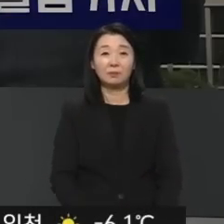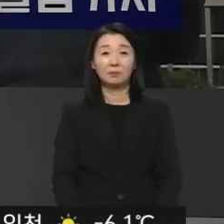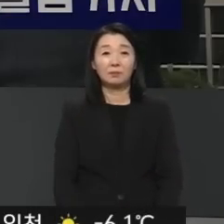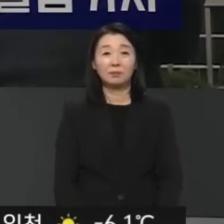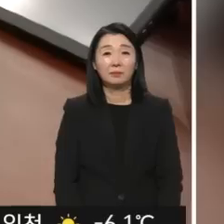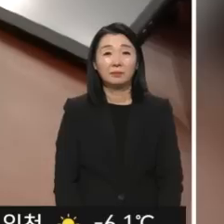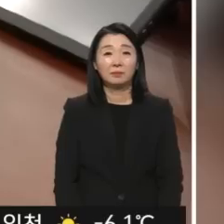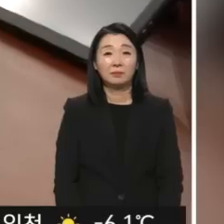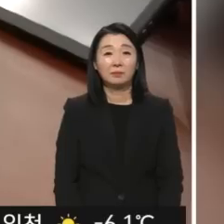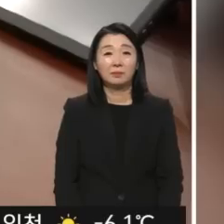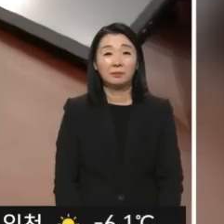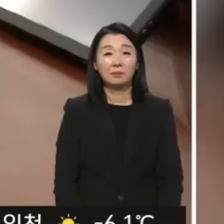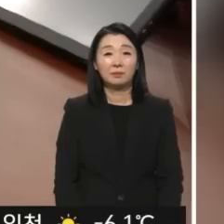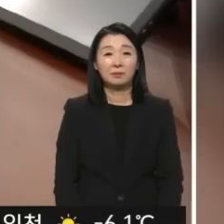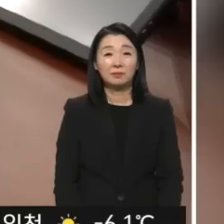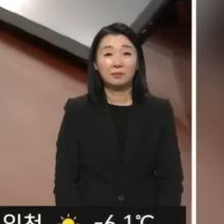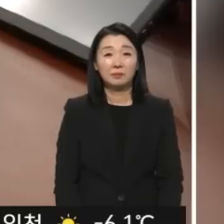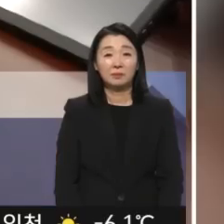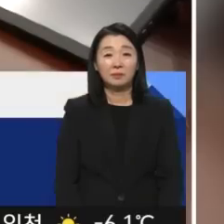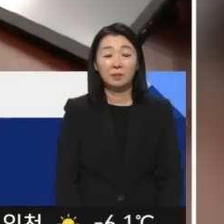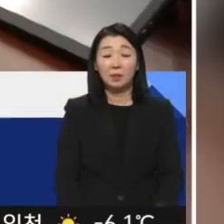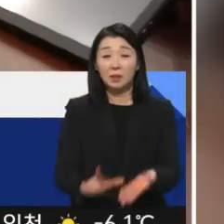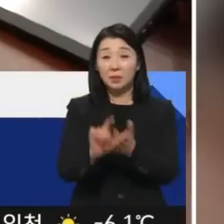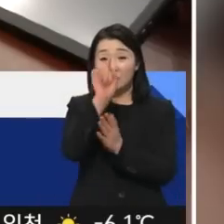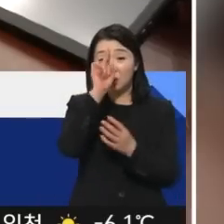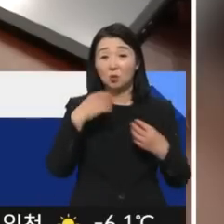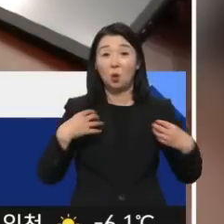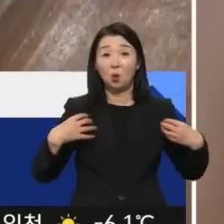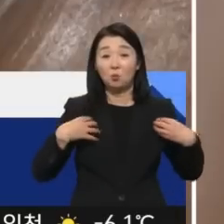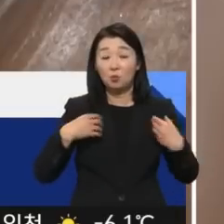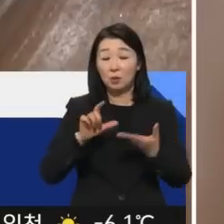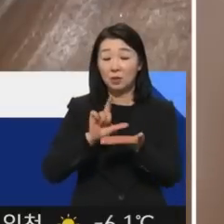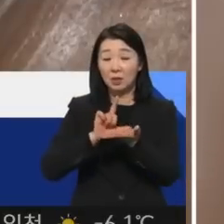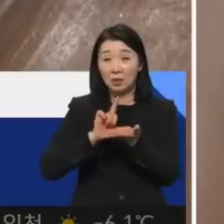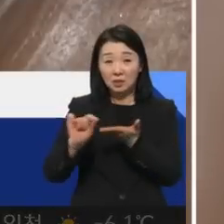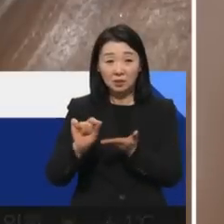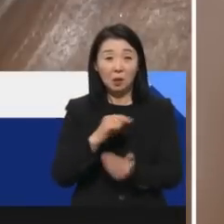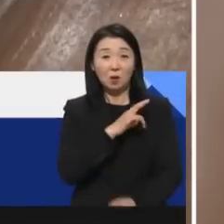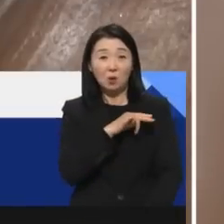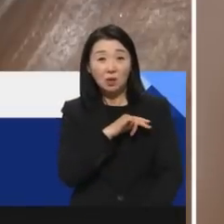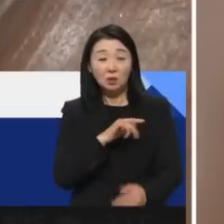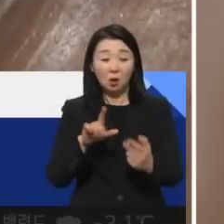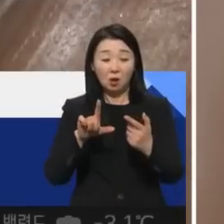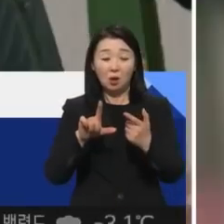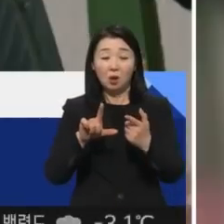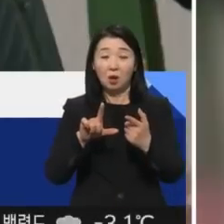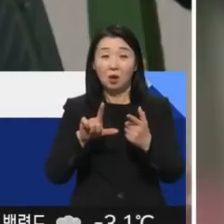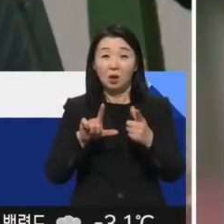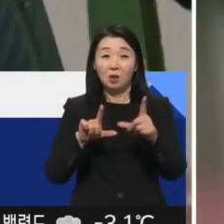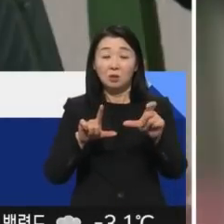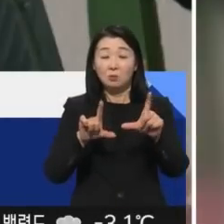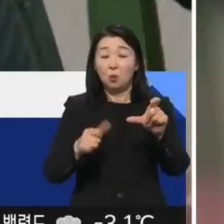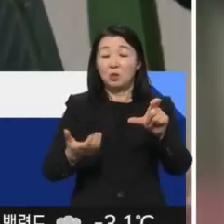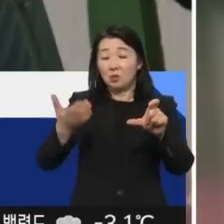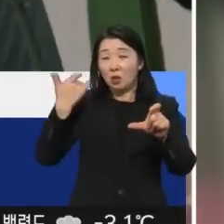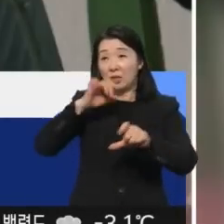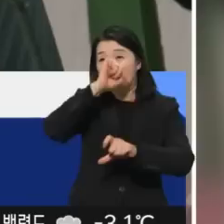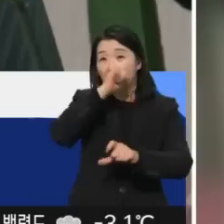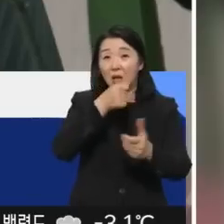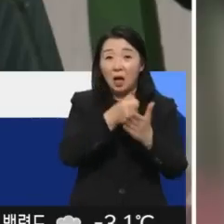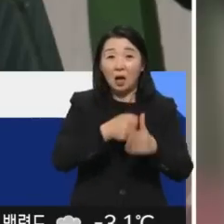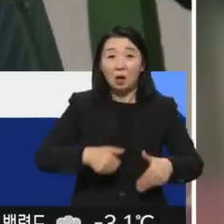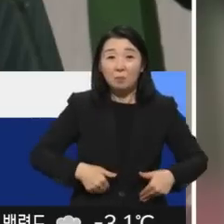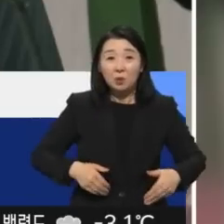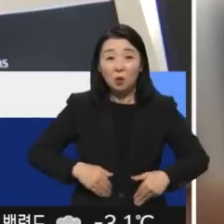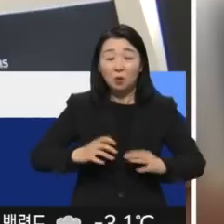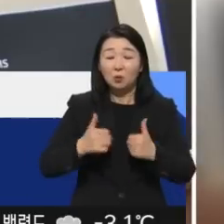부분입니다. 특히 지방자치단체는 지방의회에서 회계연도 15일 전까지 예산안을 의결해야 하는데 정부 예산안